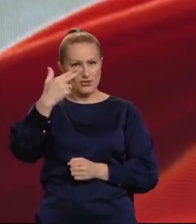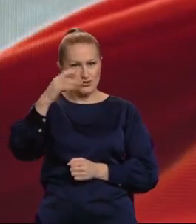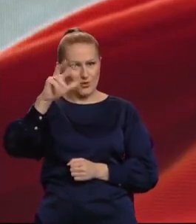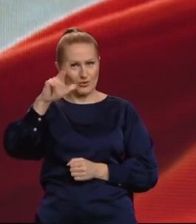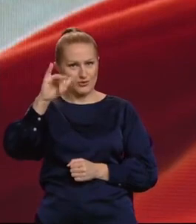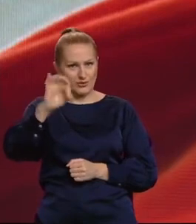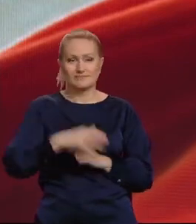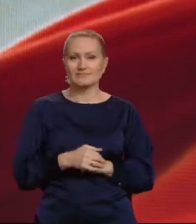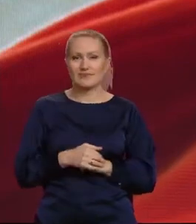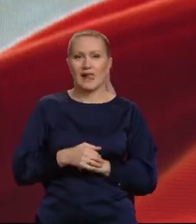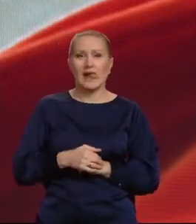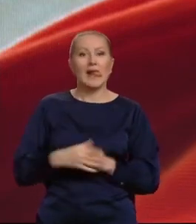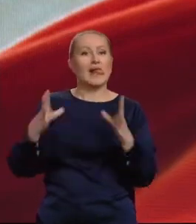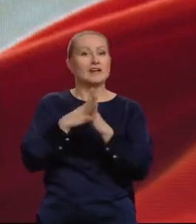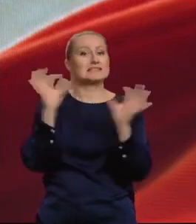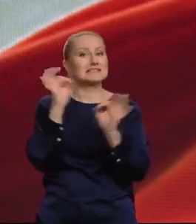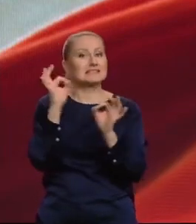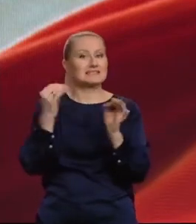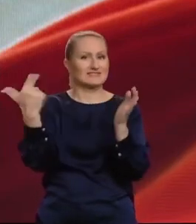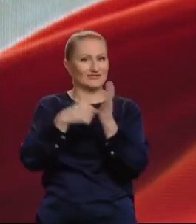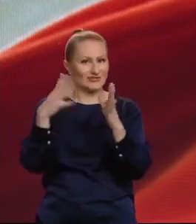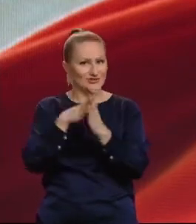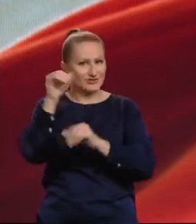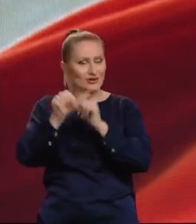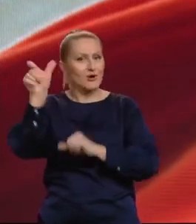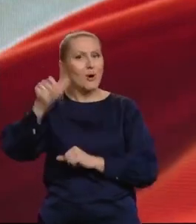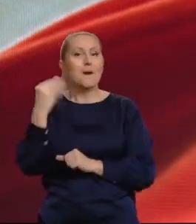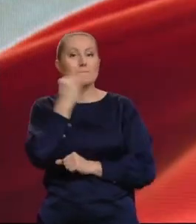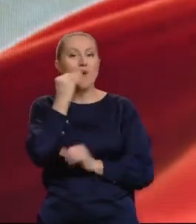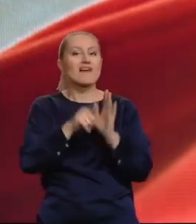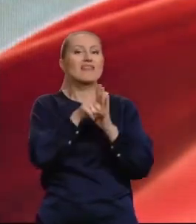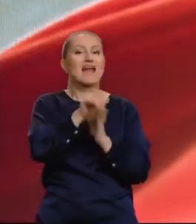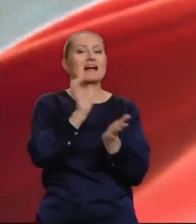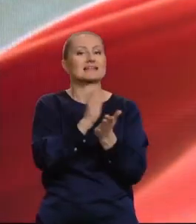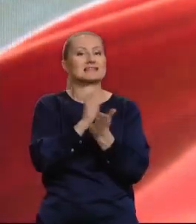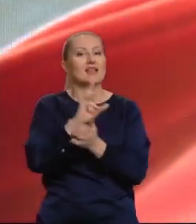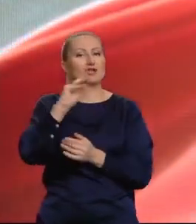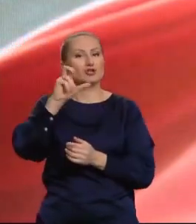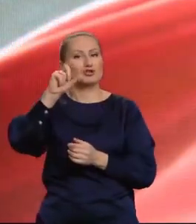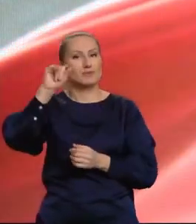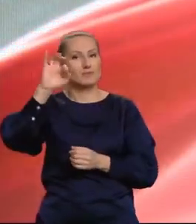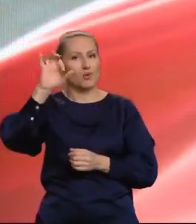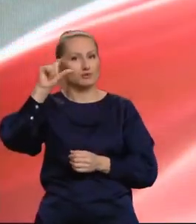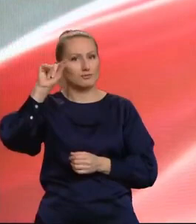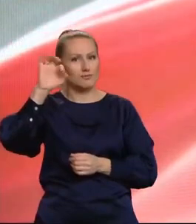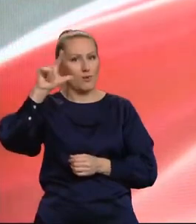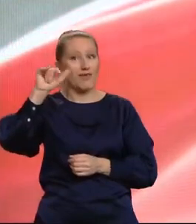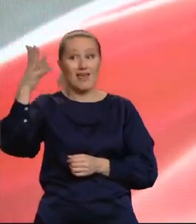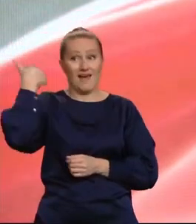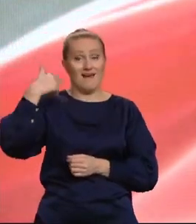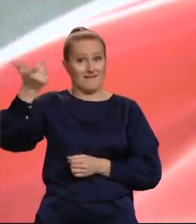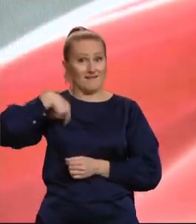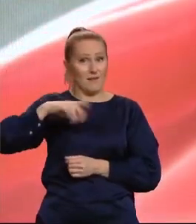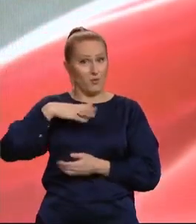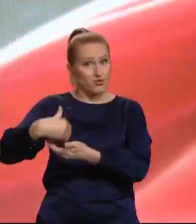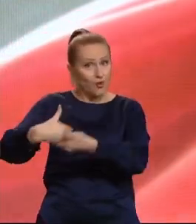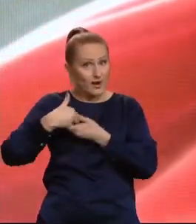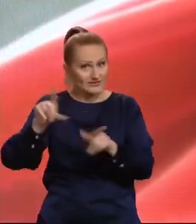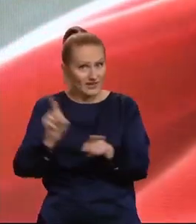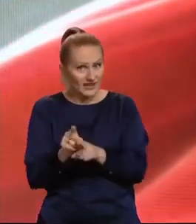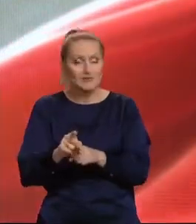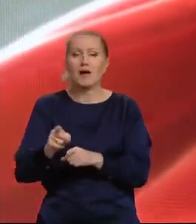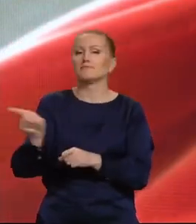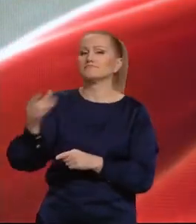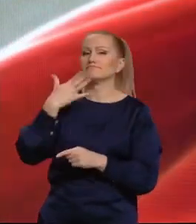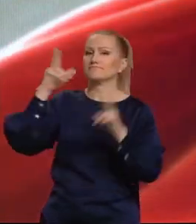stycznia 2010 rok. Morawiecki dla Rzeczpospolitej. A to jest czas, kiedy zostawał moim doradcą. Mam nadzieję, że rząd będzie